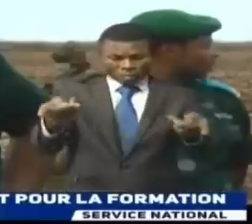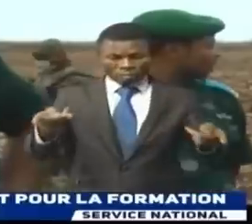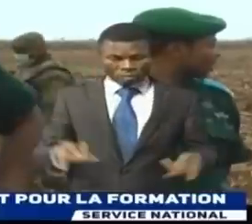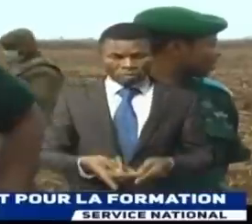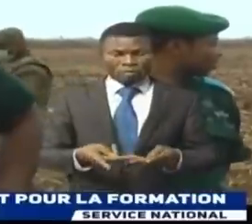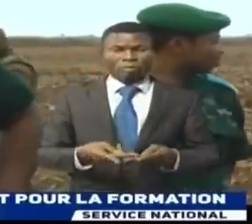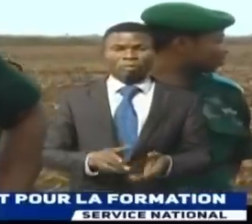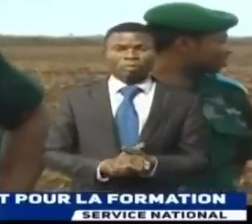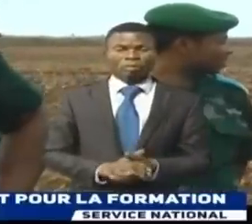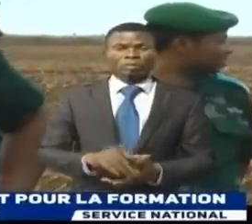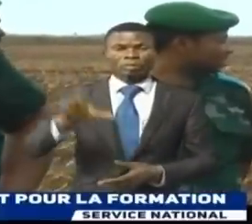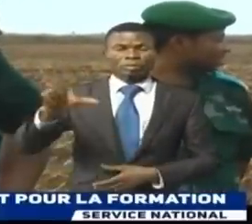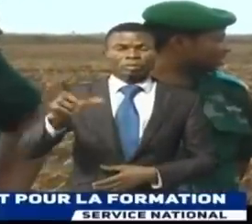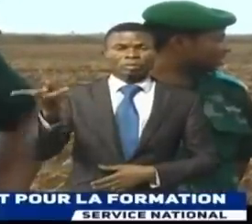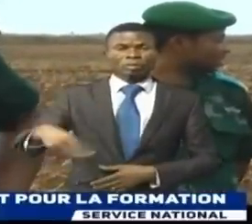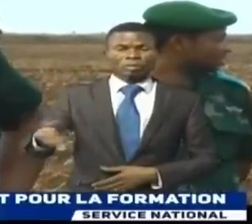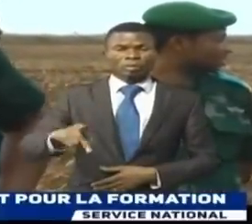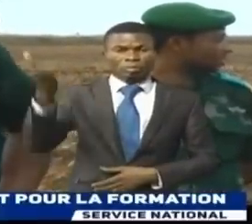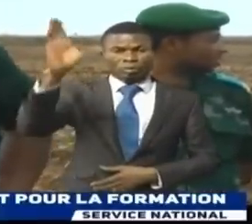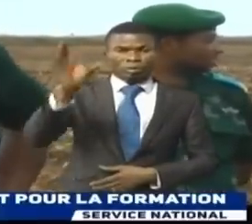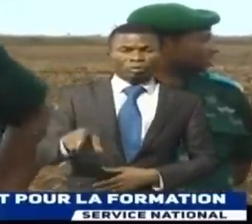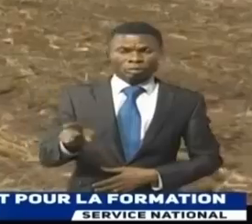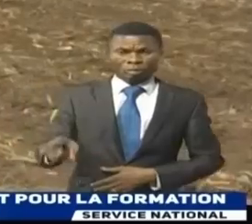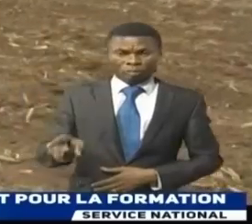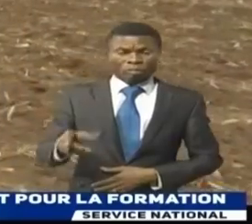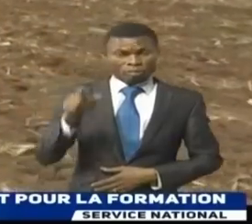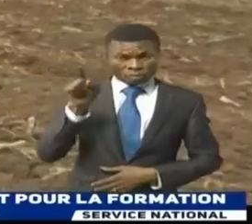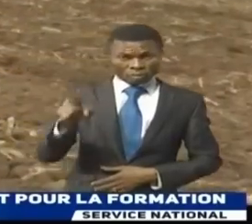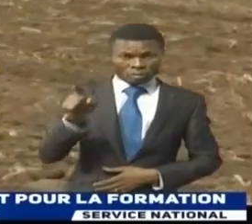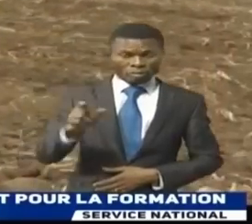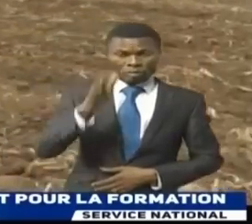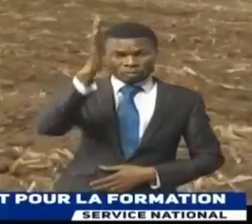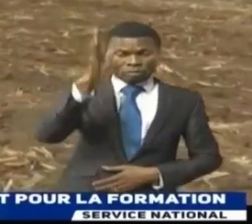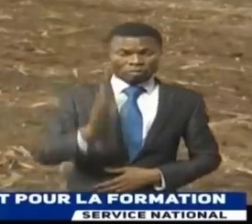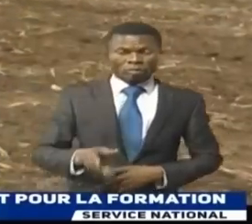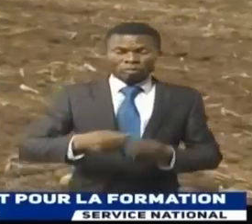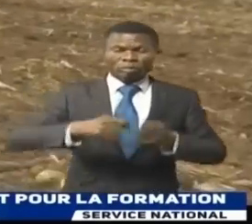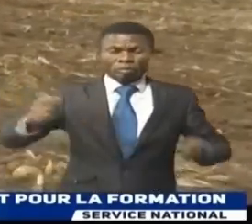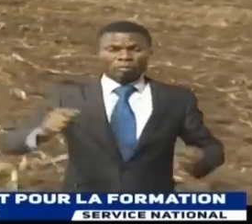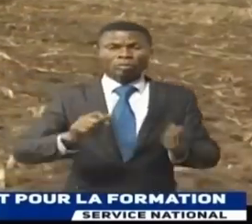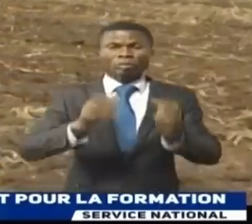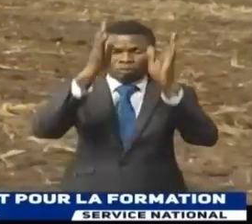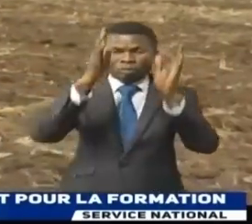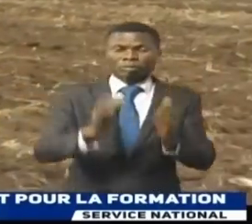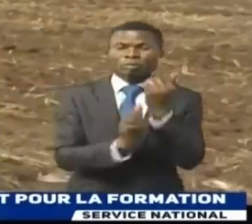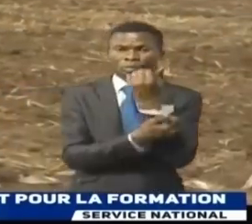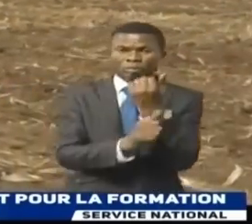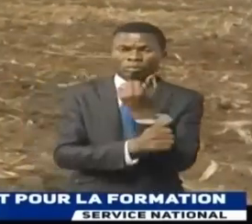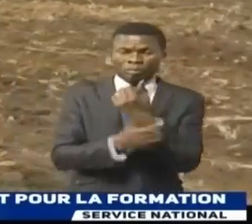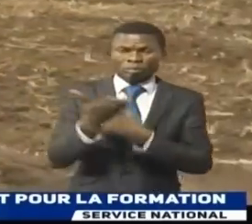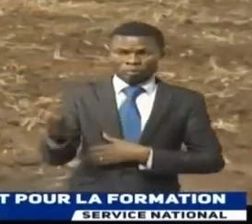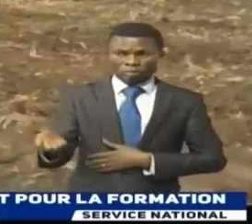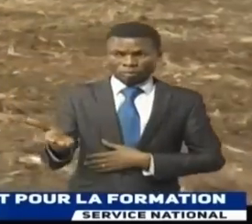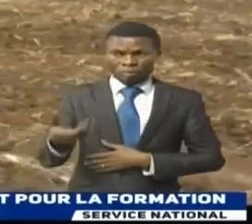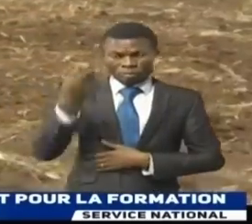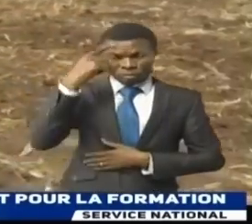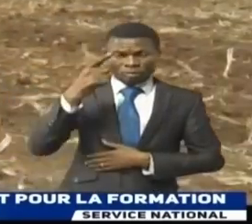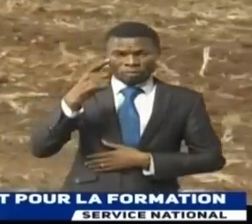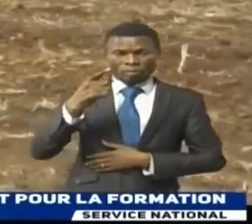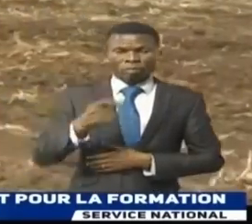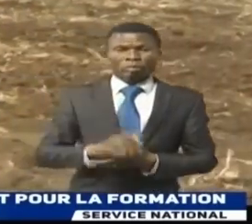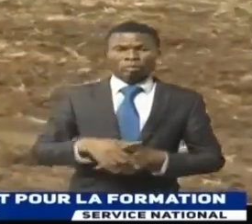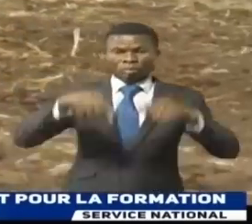de Lovo dans la province du Congo central. Ici, 500 hectares de maïs attendent recevoir la semence pour la saison